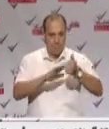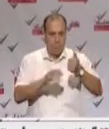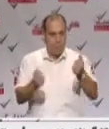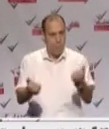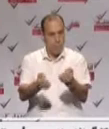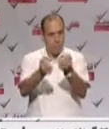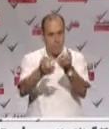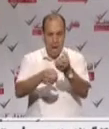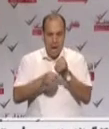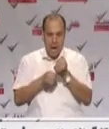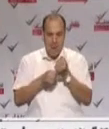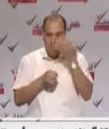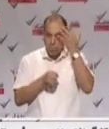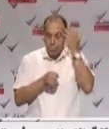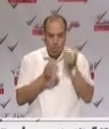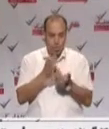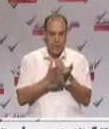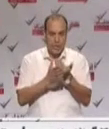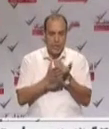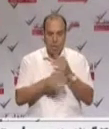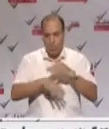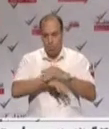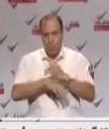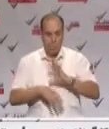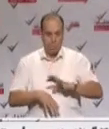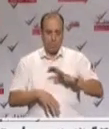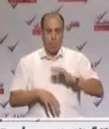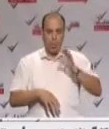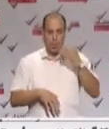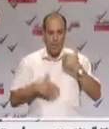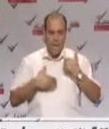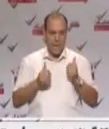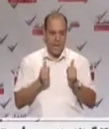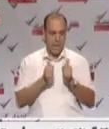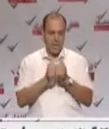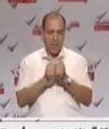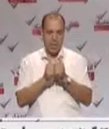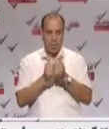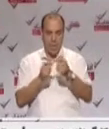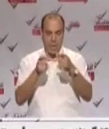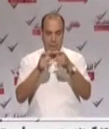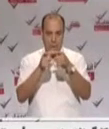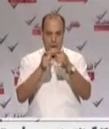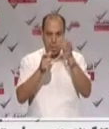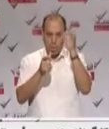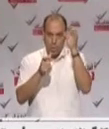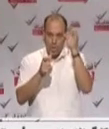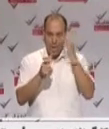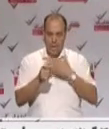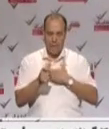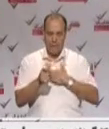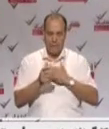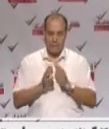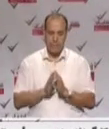والتميز والأخذ بناصية العلوم الحديثة والشعور بالنخوة والعزة بالانتماء لهذه الدولة ولهذا الوطن